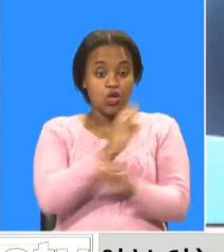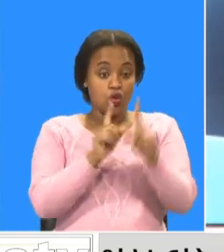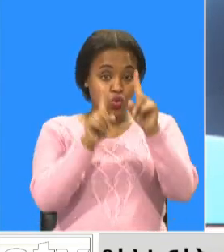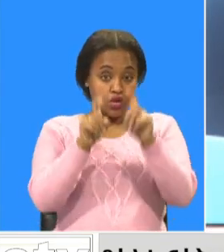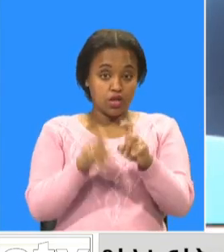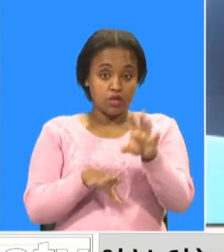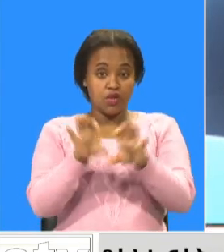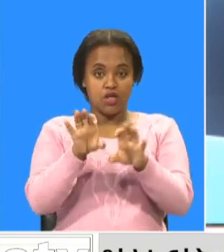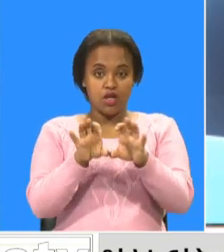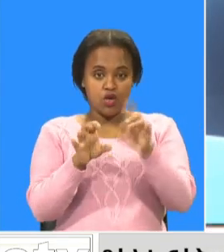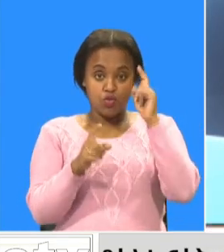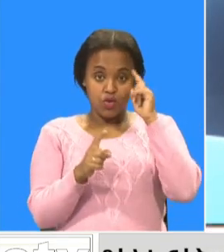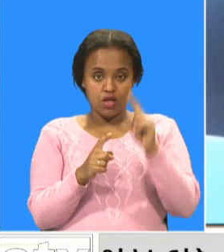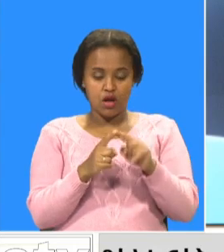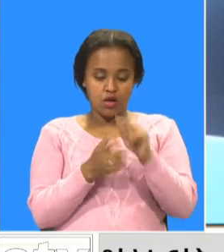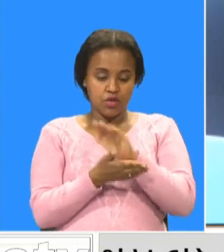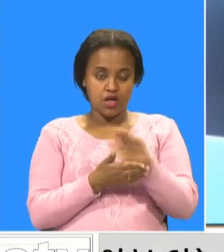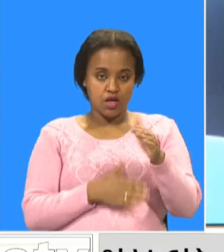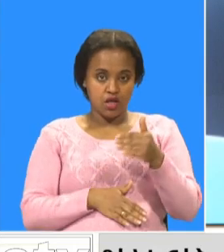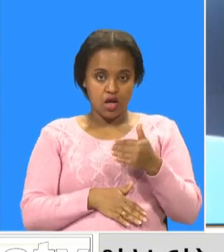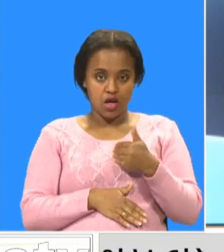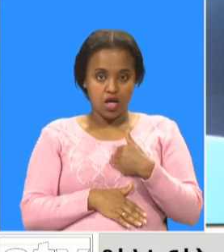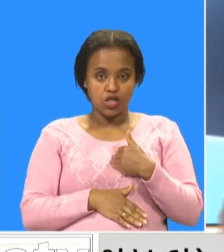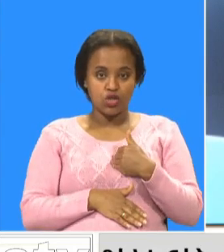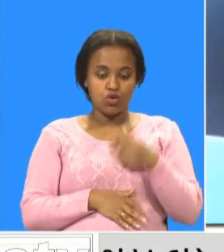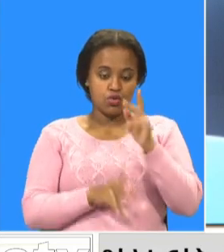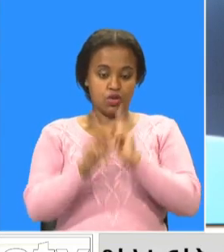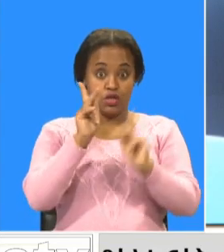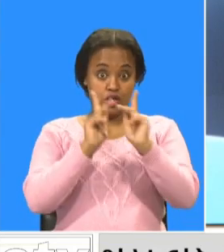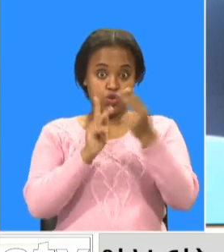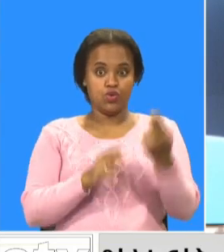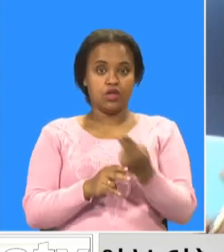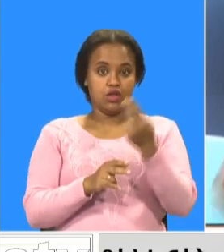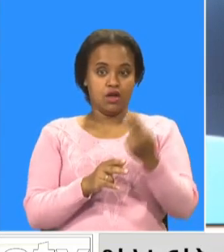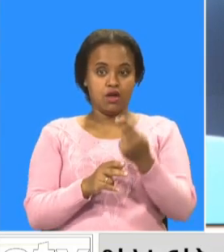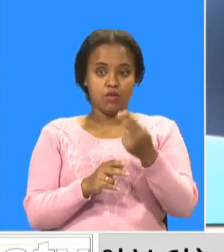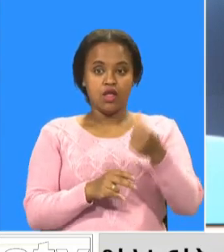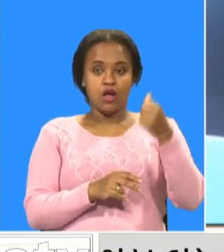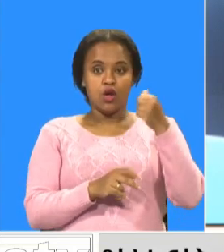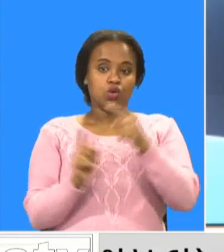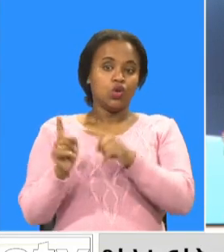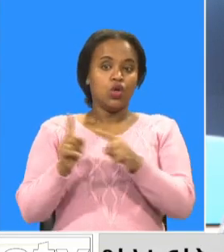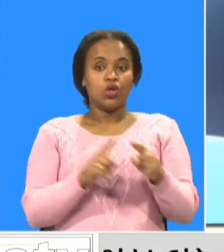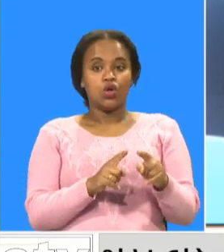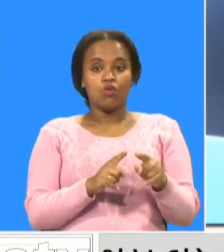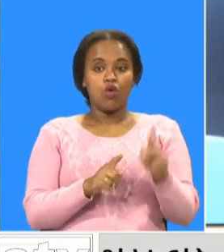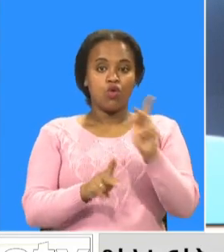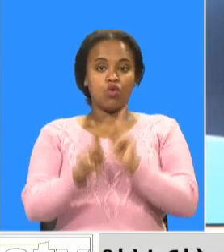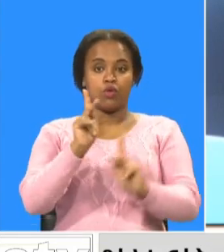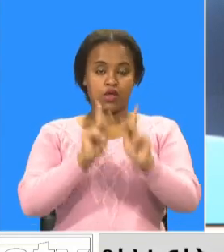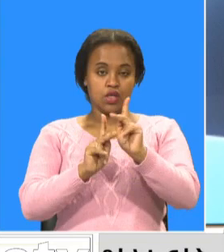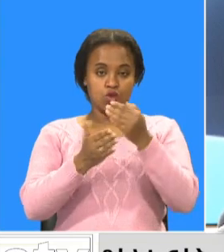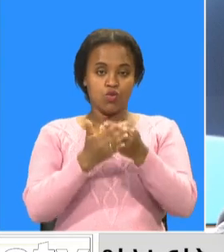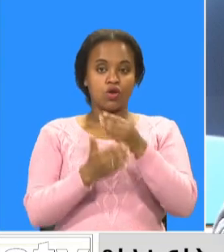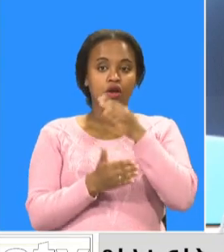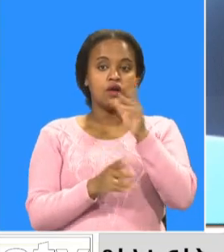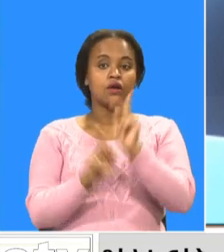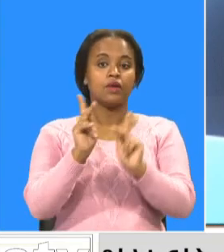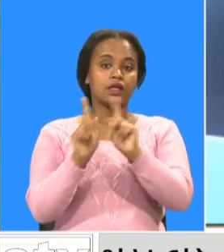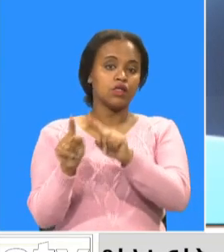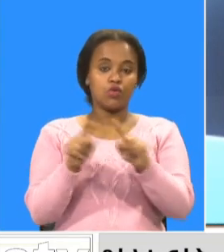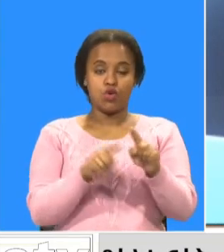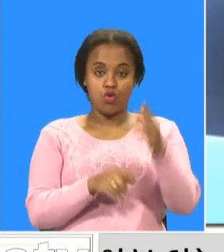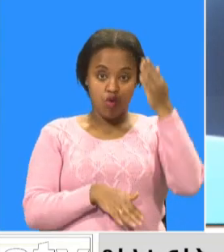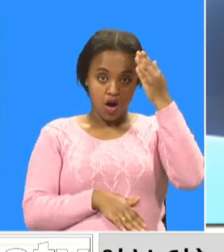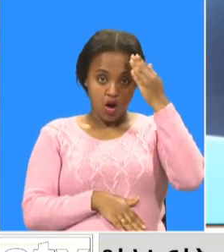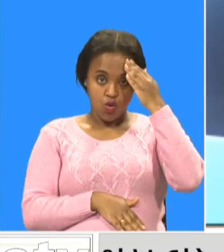ሌሎችን ጥራት ያላቸው ደህንነታቸው የተጠበቀ ህብረተሰቡ እንዲጠቀምበት፣ ሌሎቹ ደግሞ ወደ ህብረተሰቡ እንዳይደርሱ ህብረተሰቡም ደግሞ